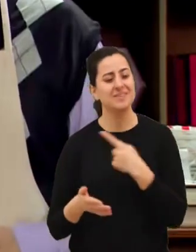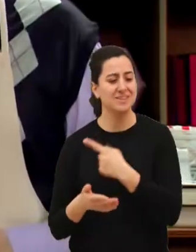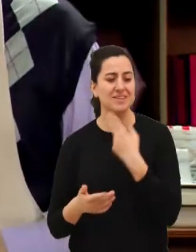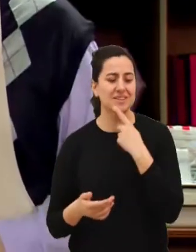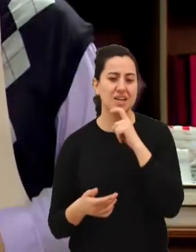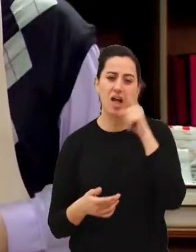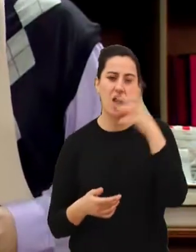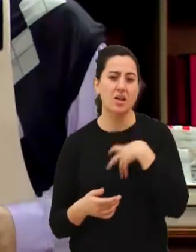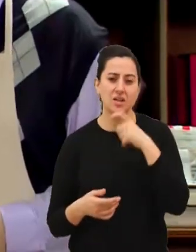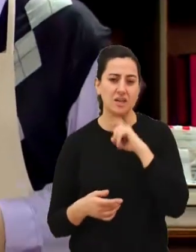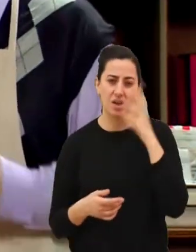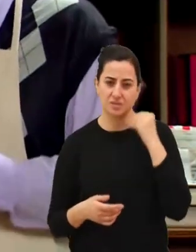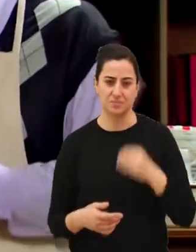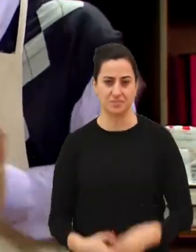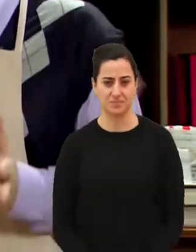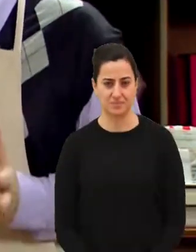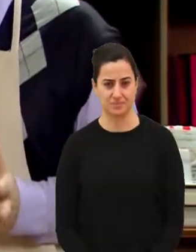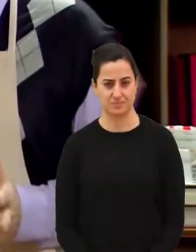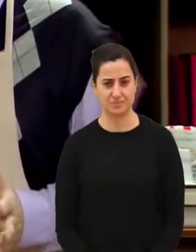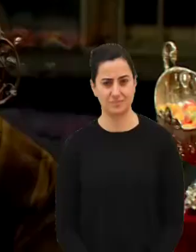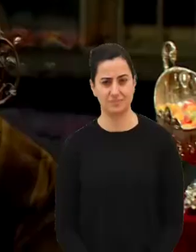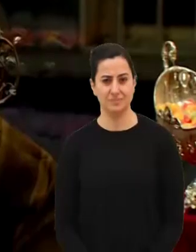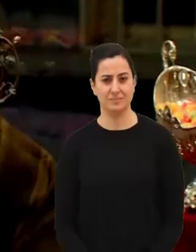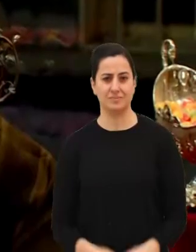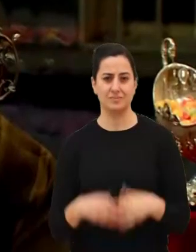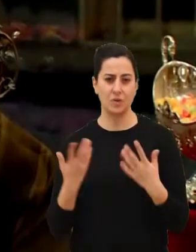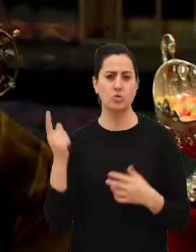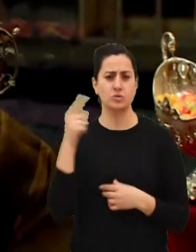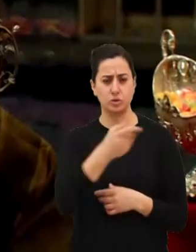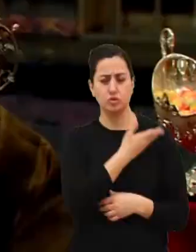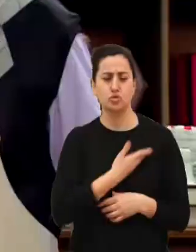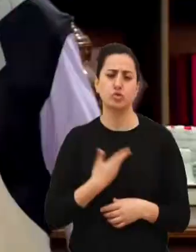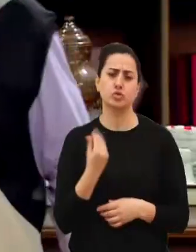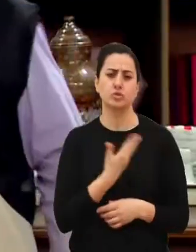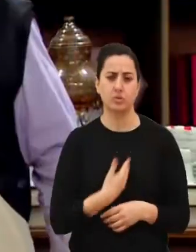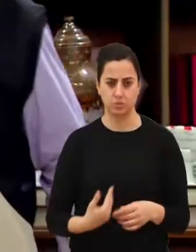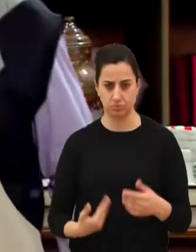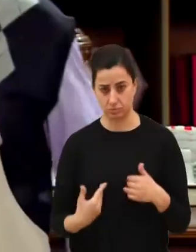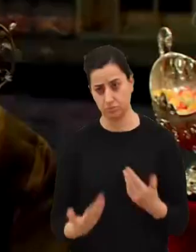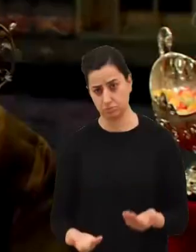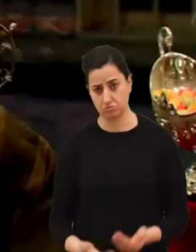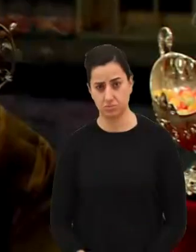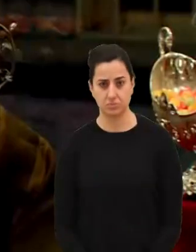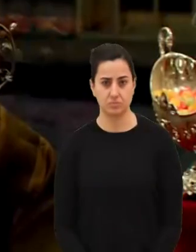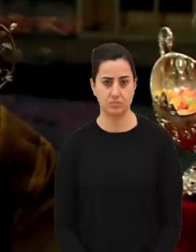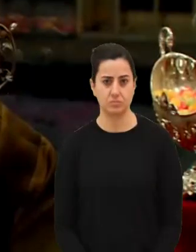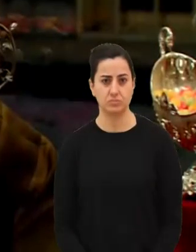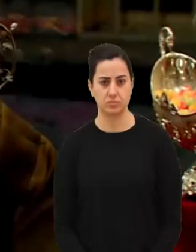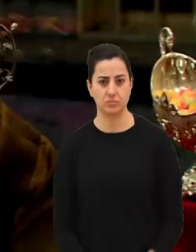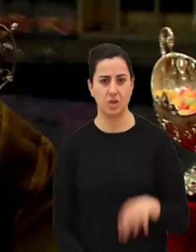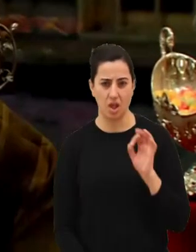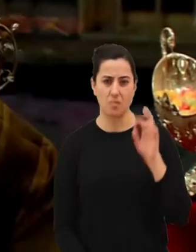yanlış anlamışsındır onu diyor. Değil mi? Yapmaz öyle şey. Sever o seni. Ucayip sever değil mi? Tabii. yapabilirim.